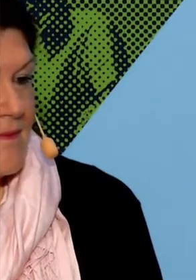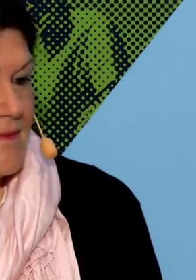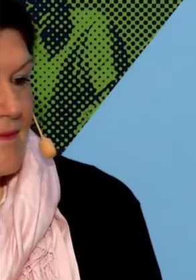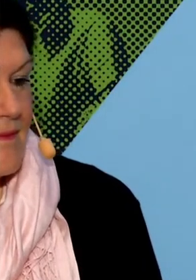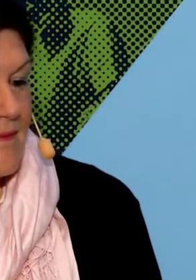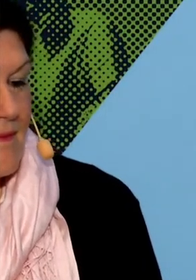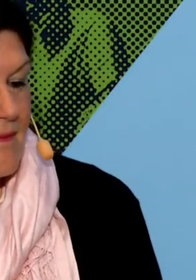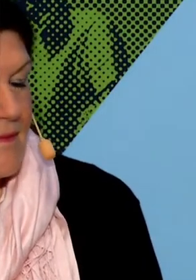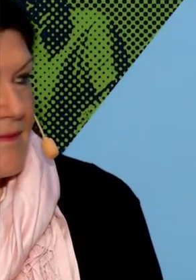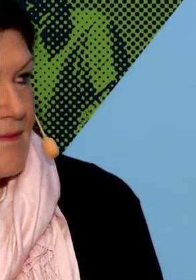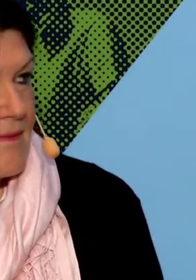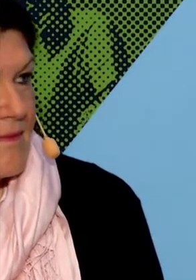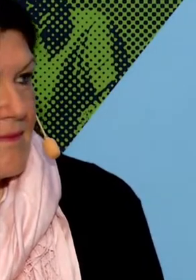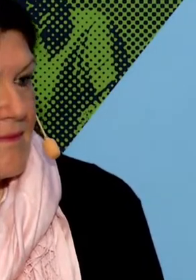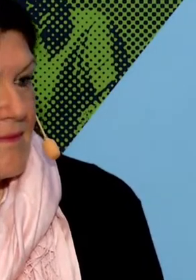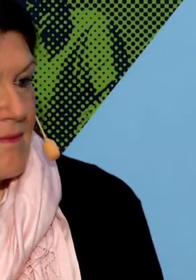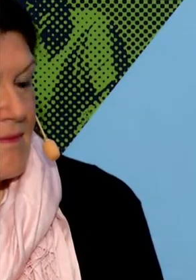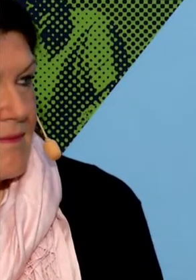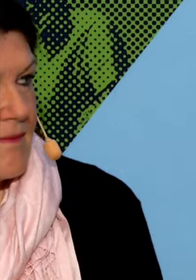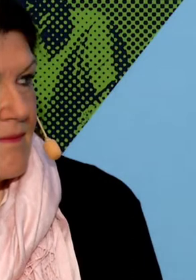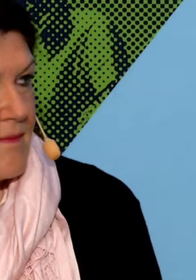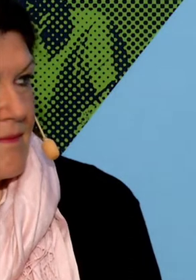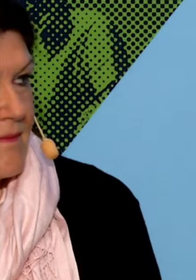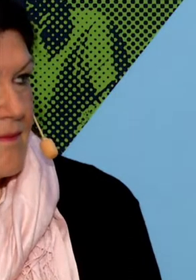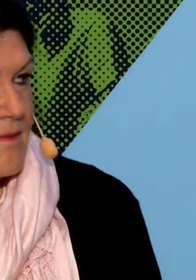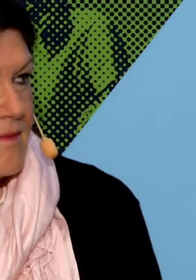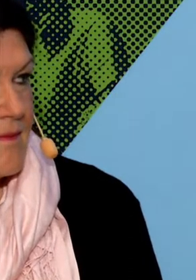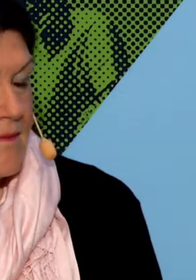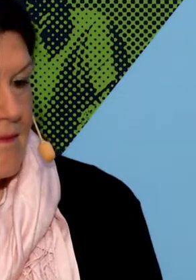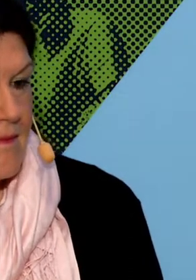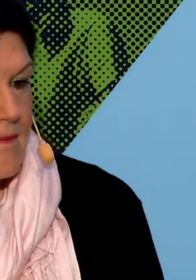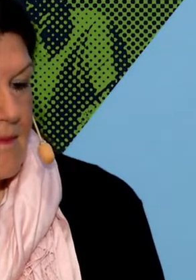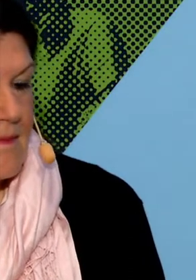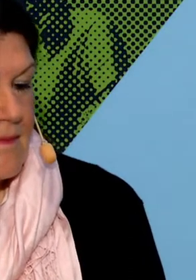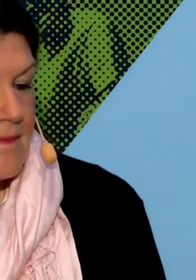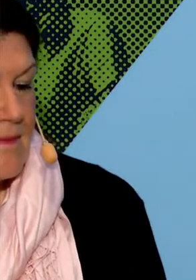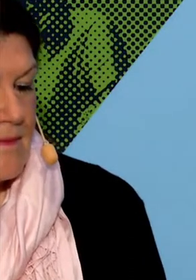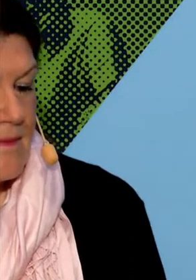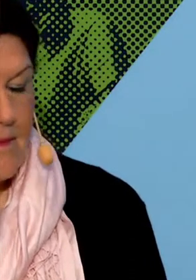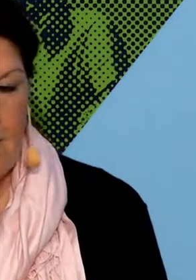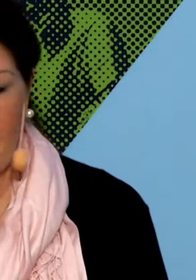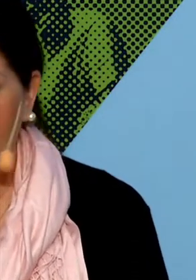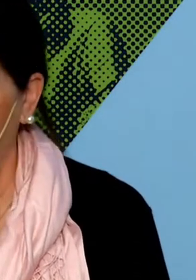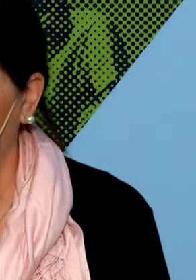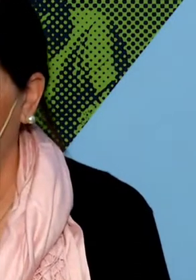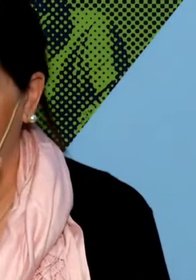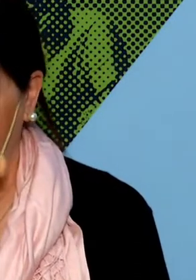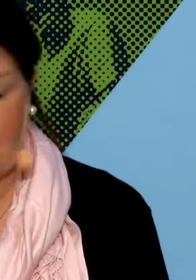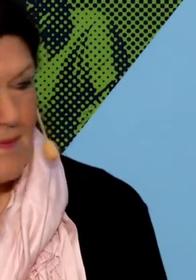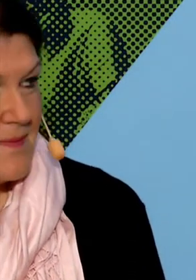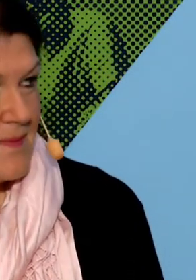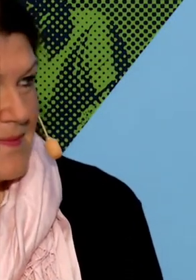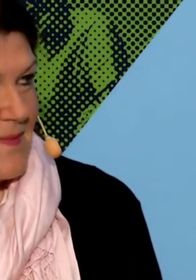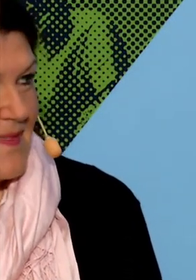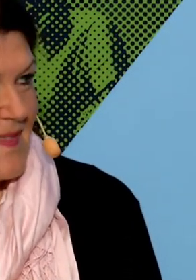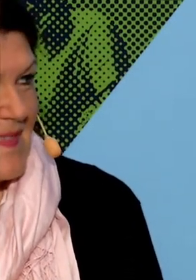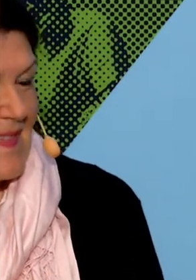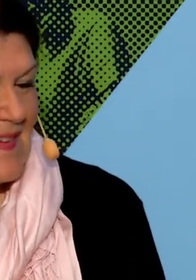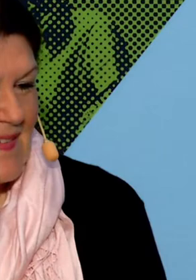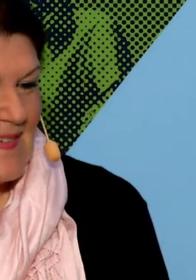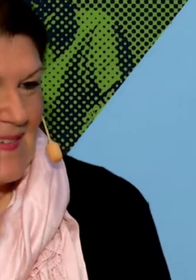Västerås? Ungefär, vad ska jag säga, 130 000 i Västerås. Mm. Men det är inte samma 130 000?